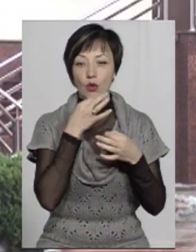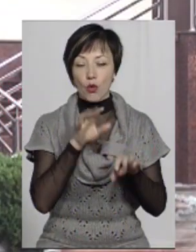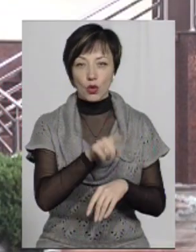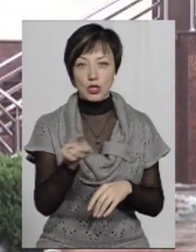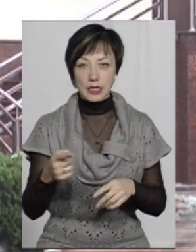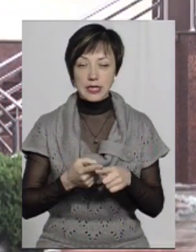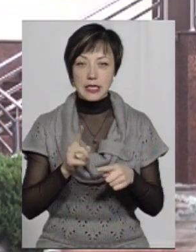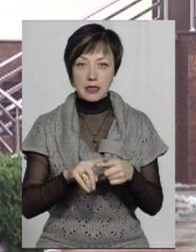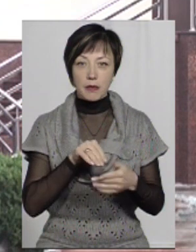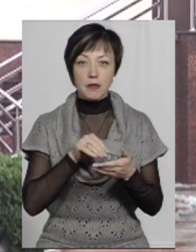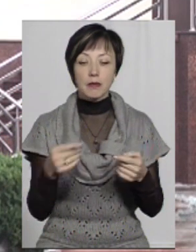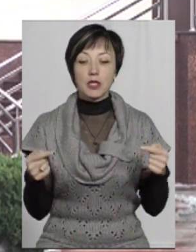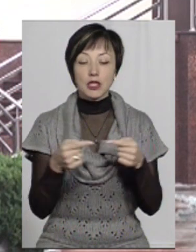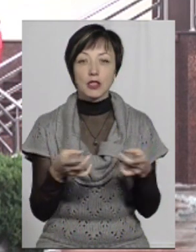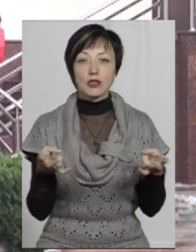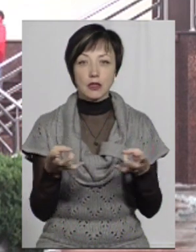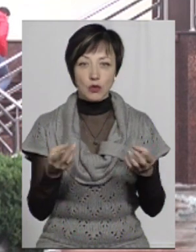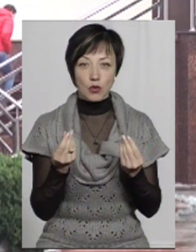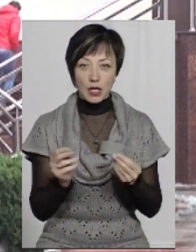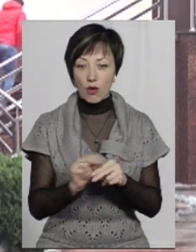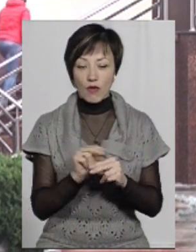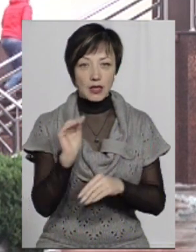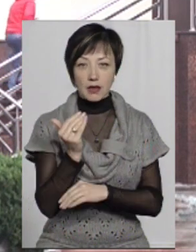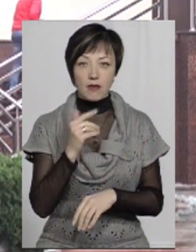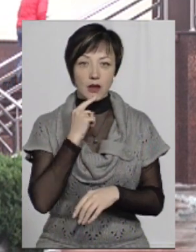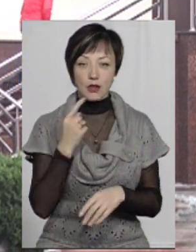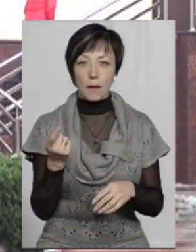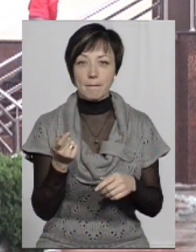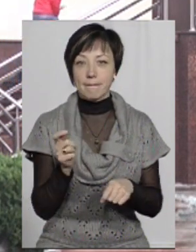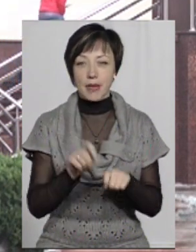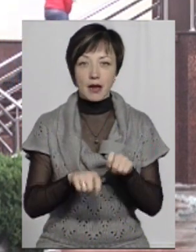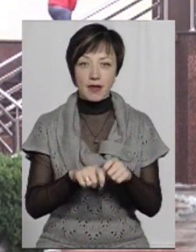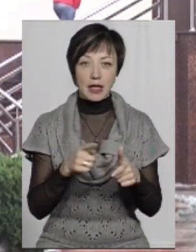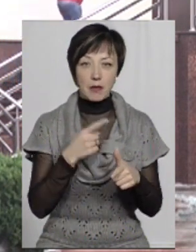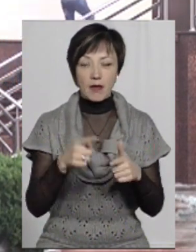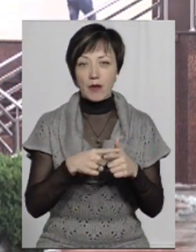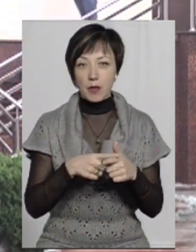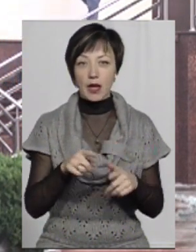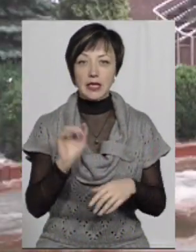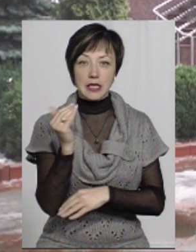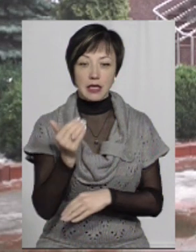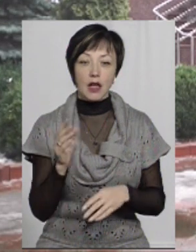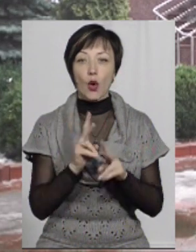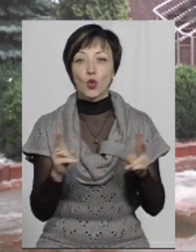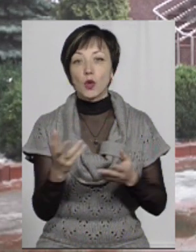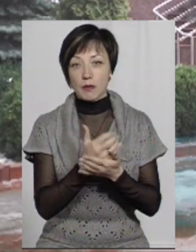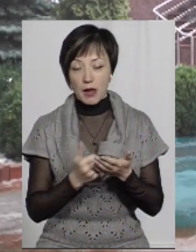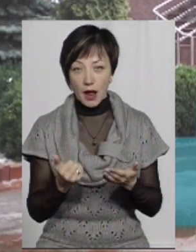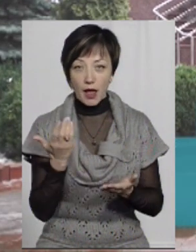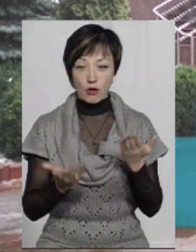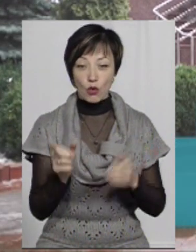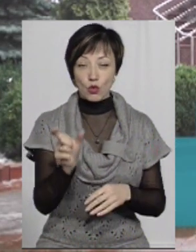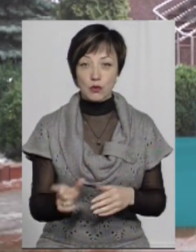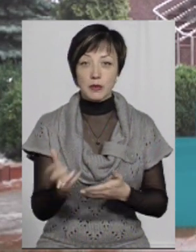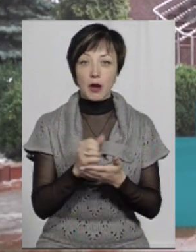ціль – призначення даних коштів. Якщо на лікування дитини, то не так важко перевірити ім'я, фамілія дитини, а також ім'я, фамілія особи, яка збирає кошти. Якщо, наприклад, особа